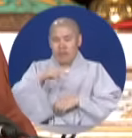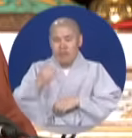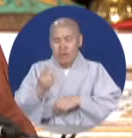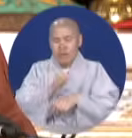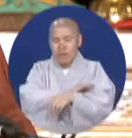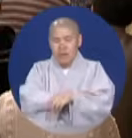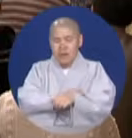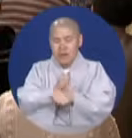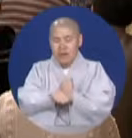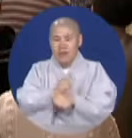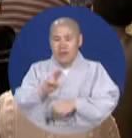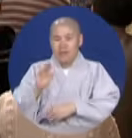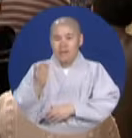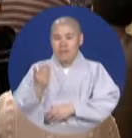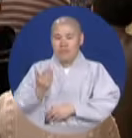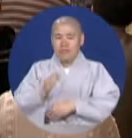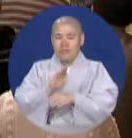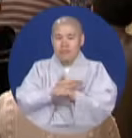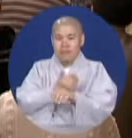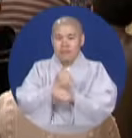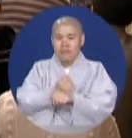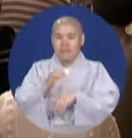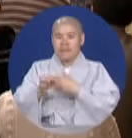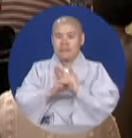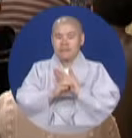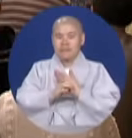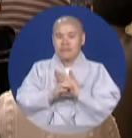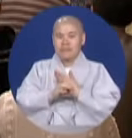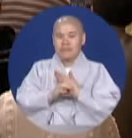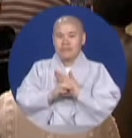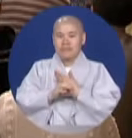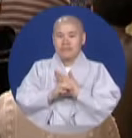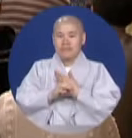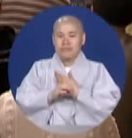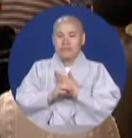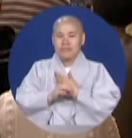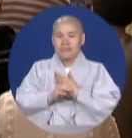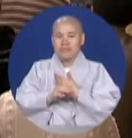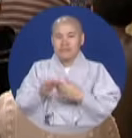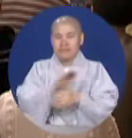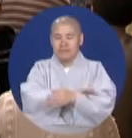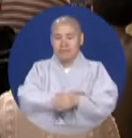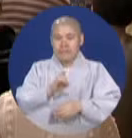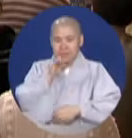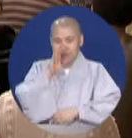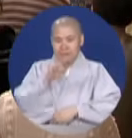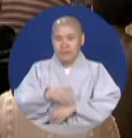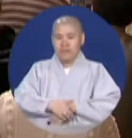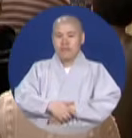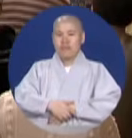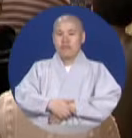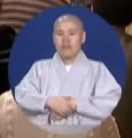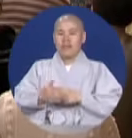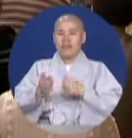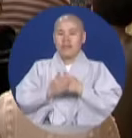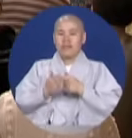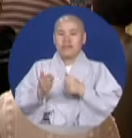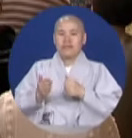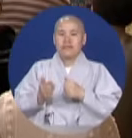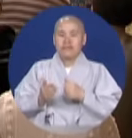됩니다. 이제 잘못하면 그게 이제 잘 안 됩니다. 그래서